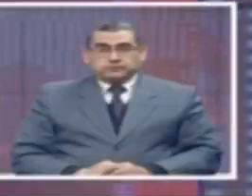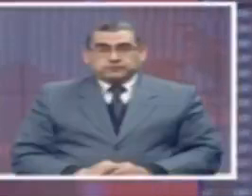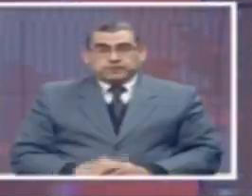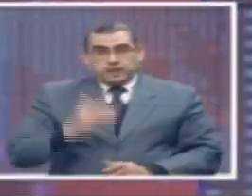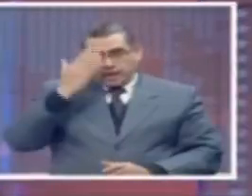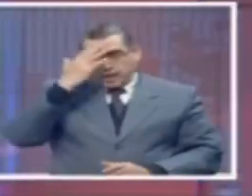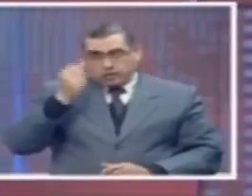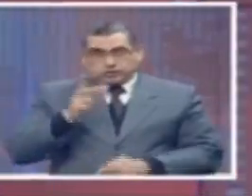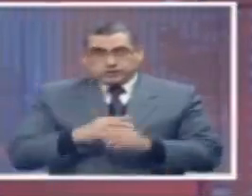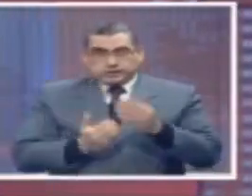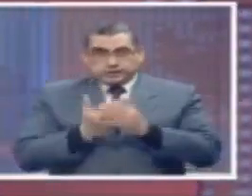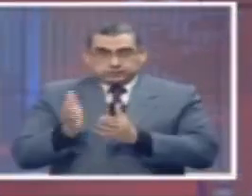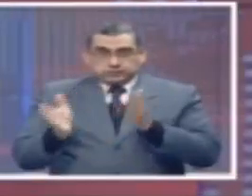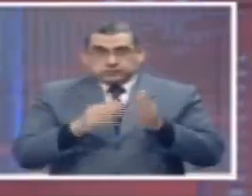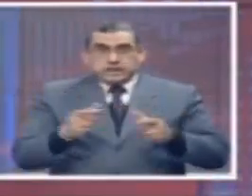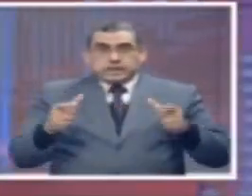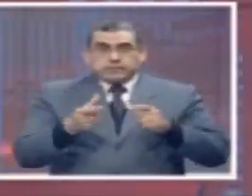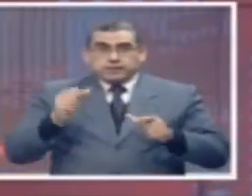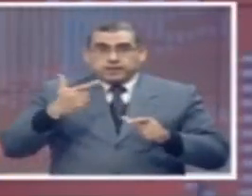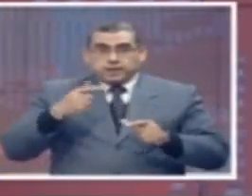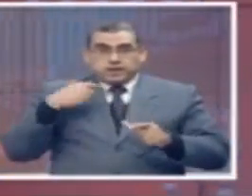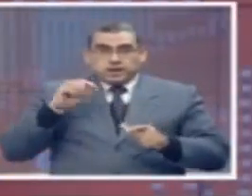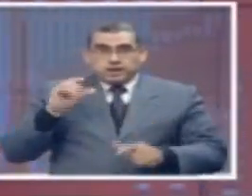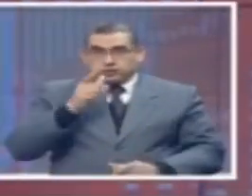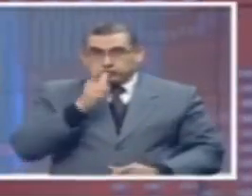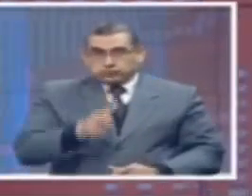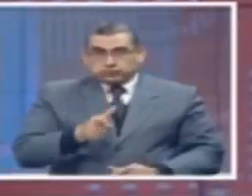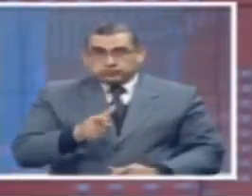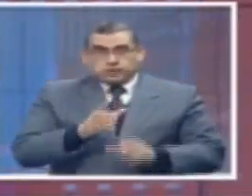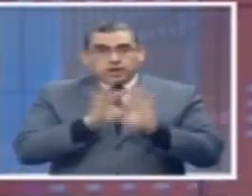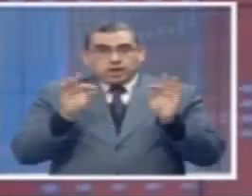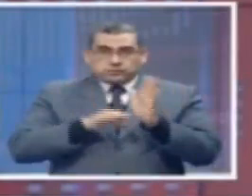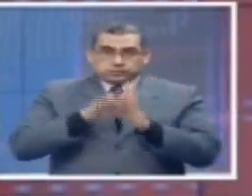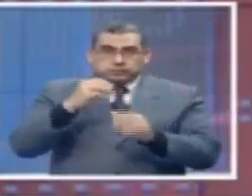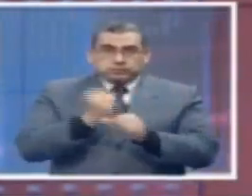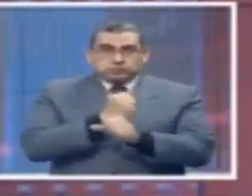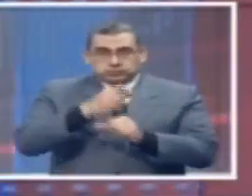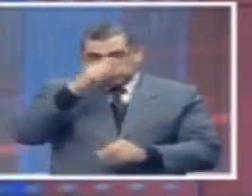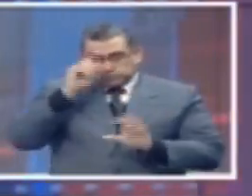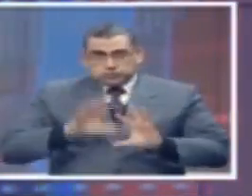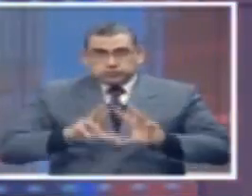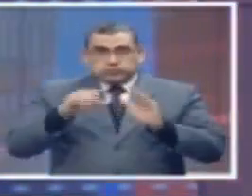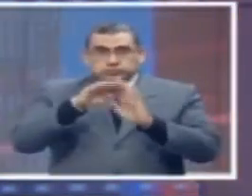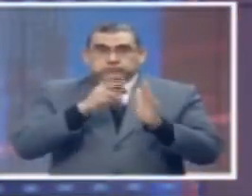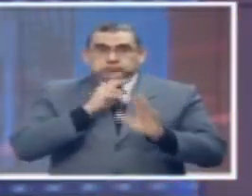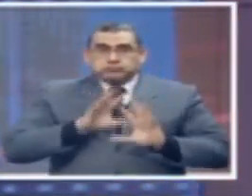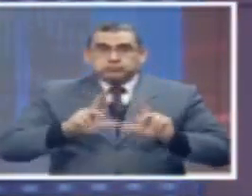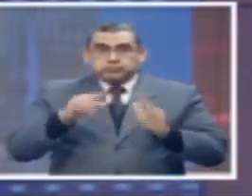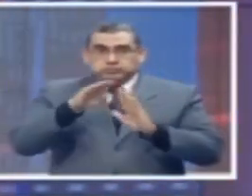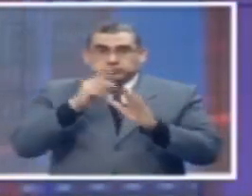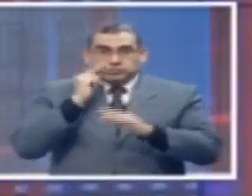أهلا بكم من جديد. في اجتماع آخر وجه الرئيس عبد الفتاح السيسي بتكامل جهود تحسين منظومة البيئة